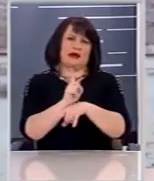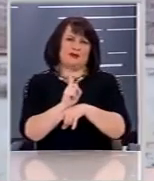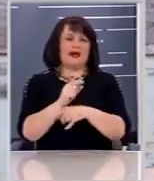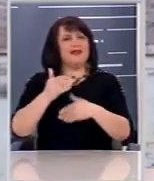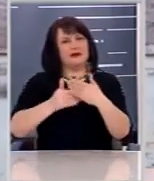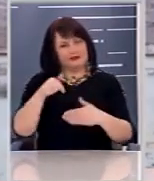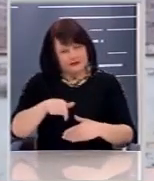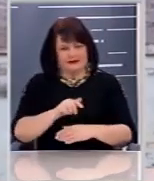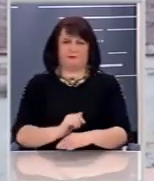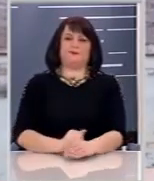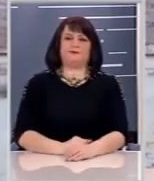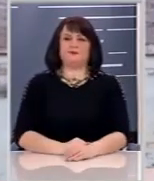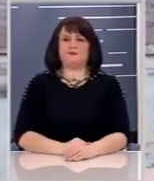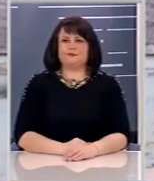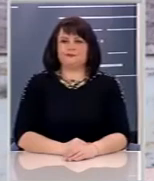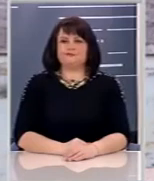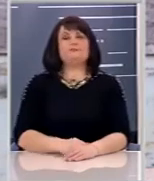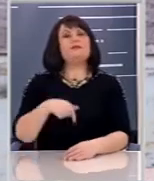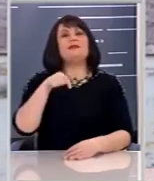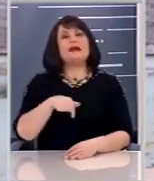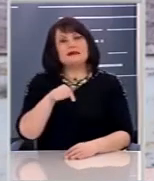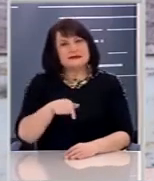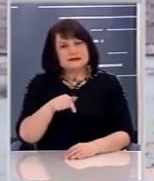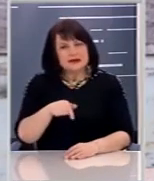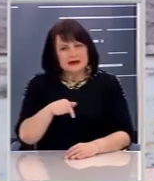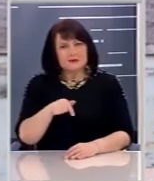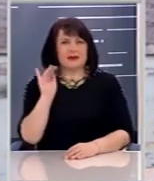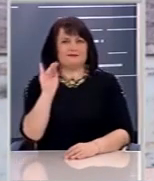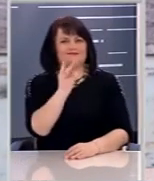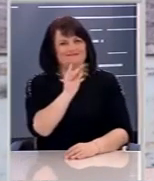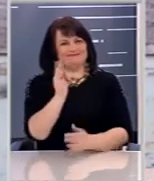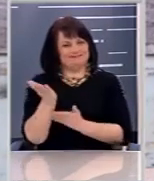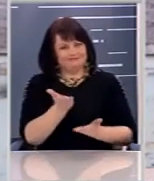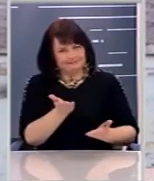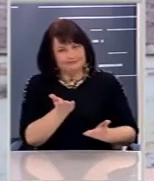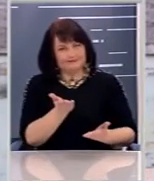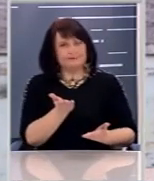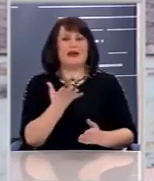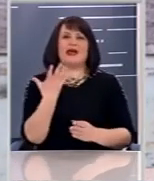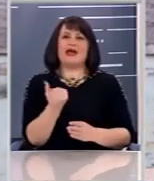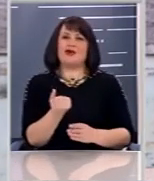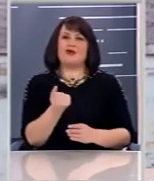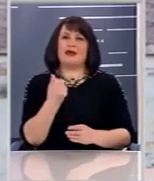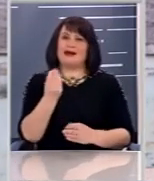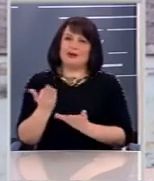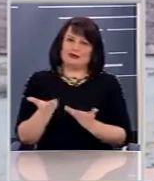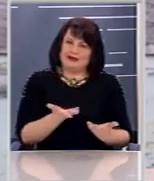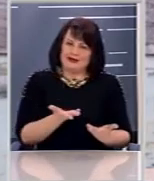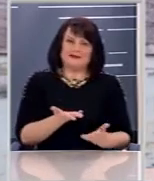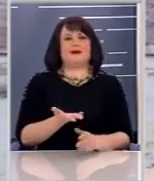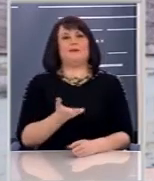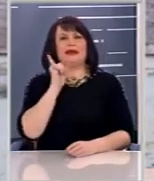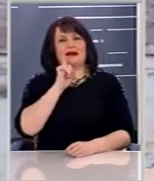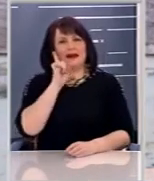η διαδικασία. Σήμερα έχουν να ανταποκριθεί στην πρόσκλησή μας και παρίστανται και τις καλωσορίζουμε